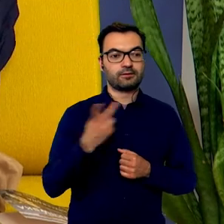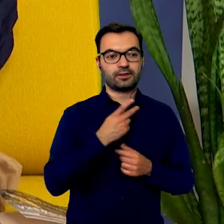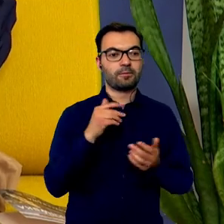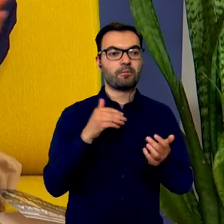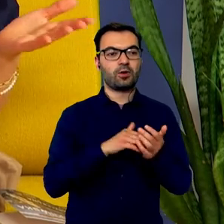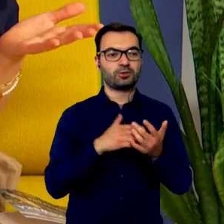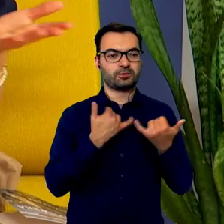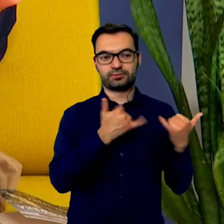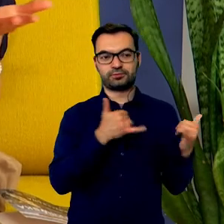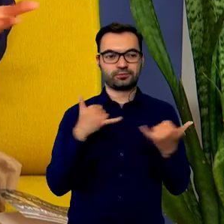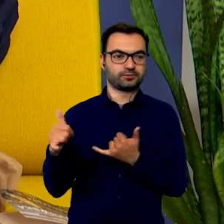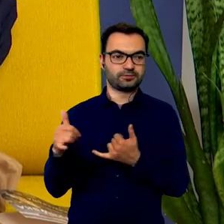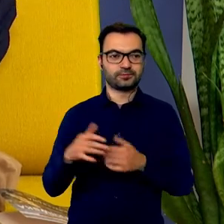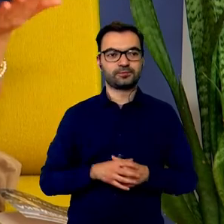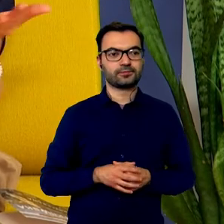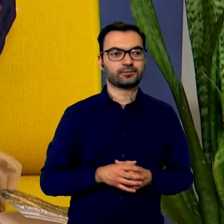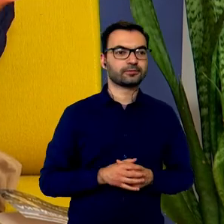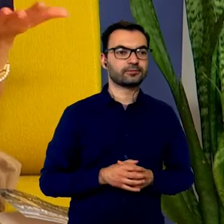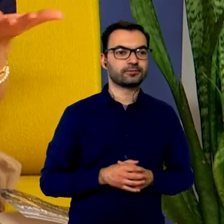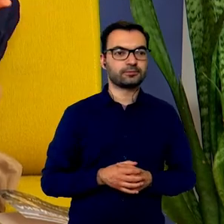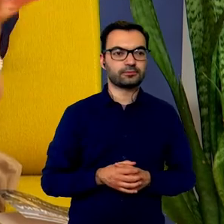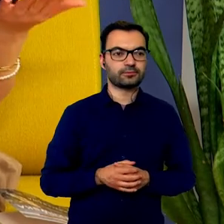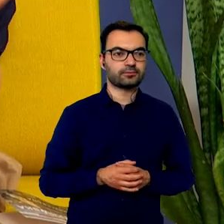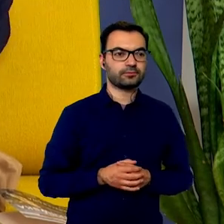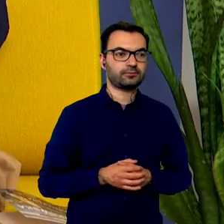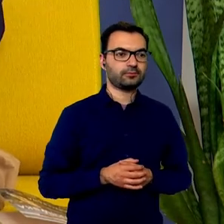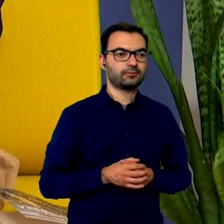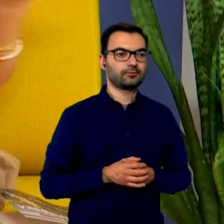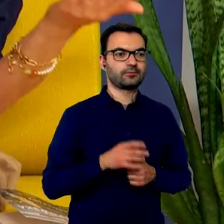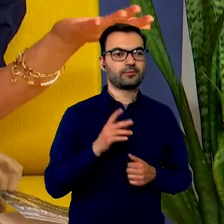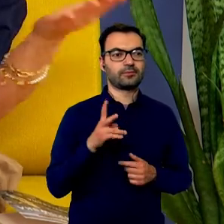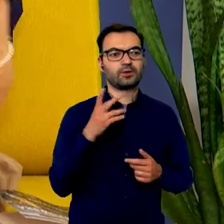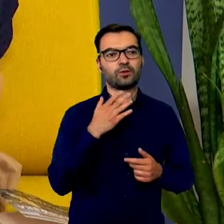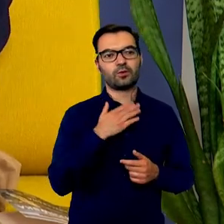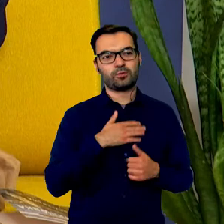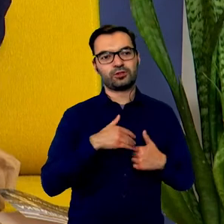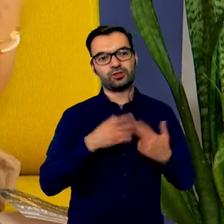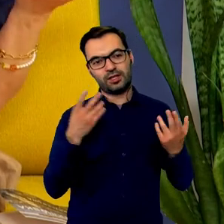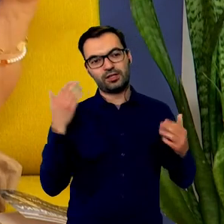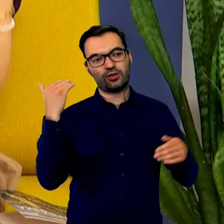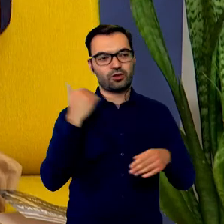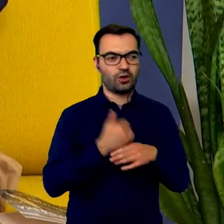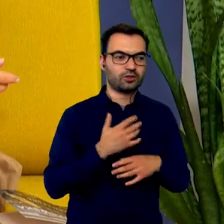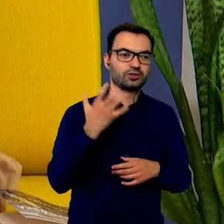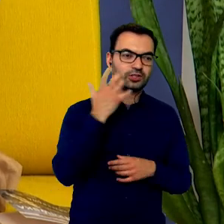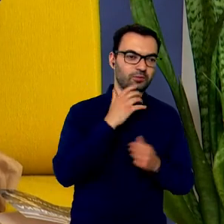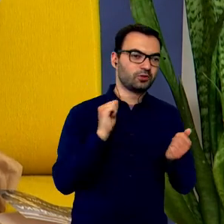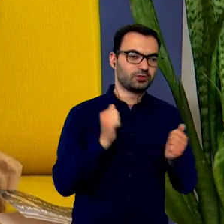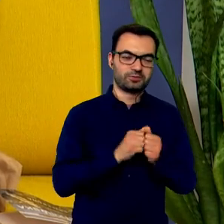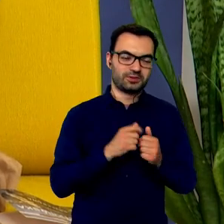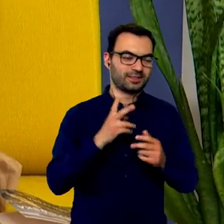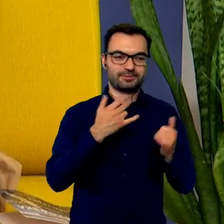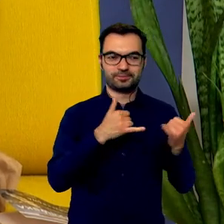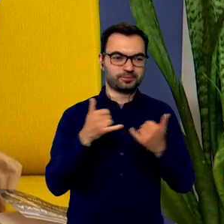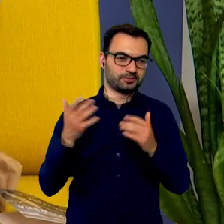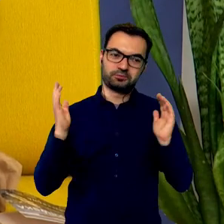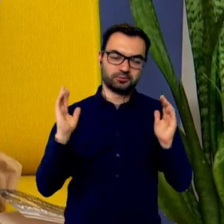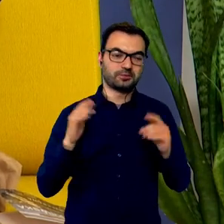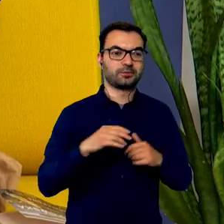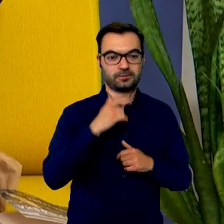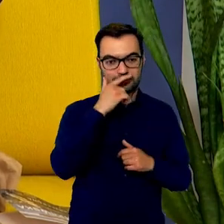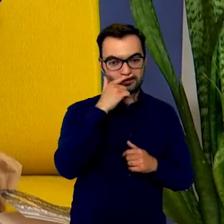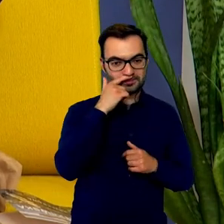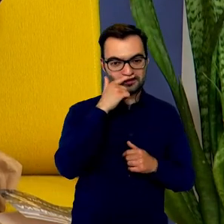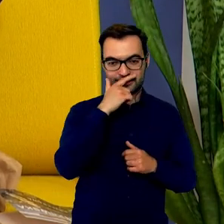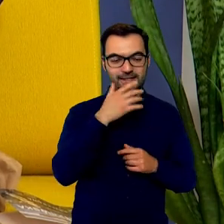wasze potrzeby, czy też takie zwyczajne sympatie, kto lubi dzień, kto lubi noc, kto lubi ciepło, kto lubi zimno.